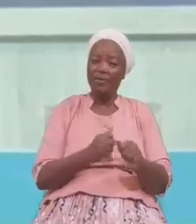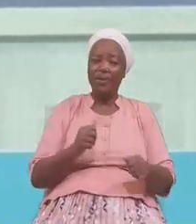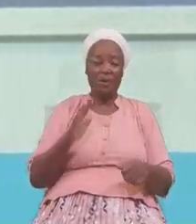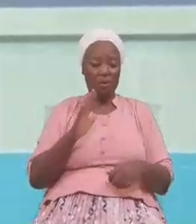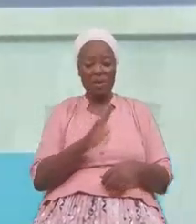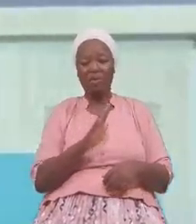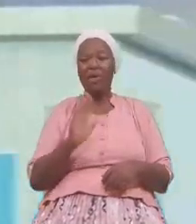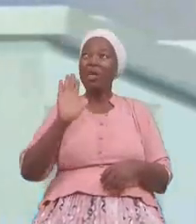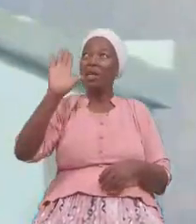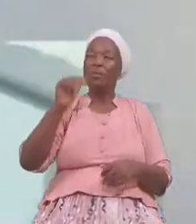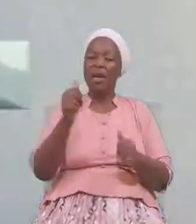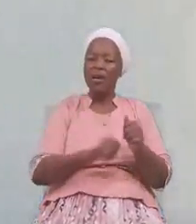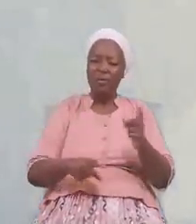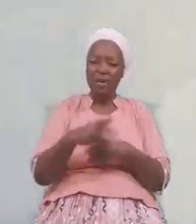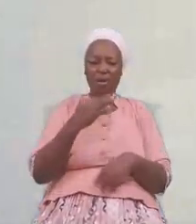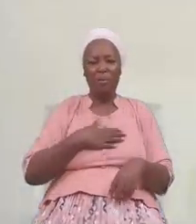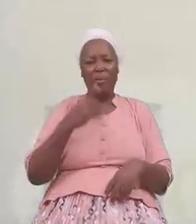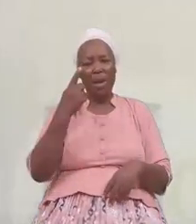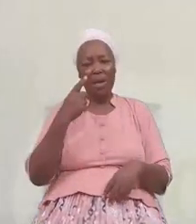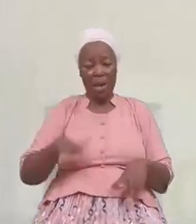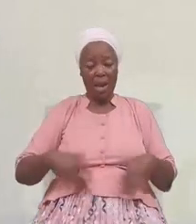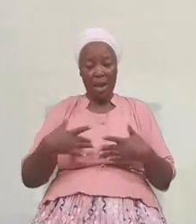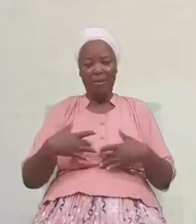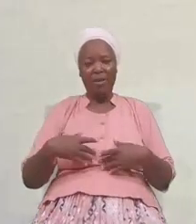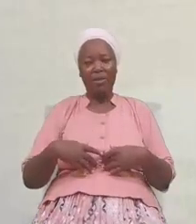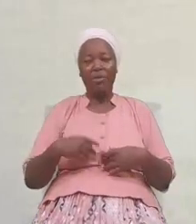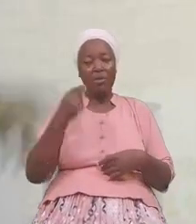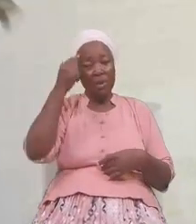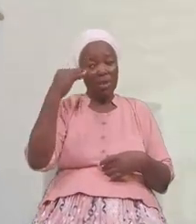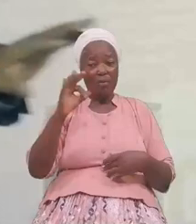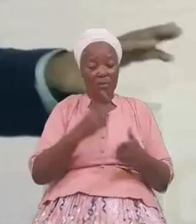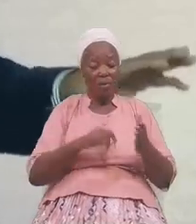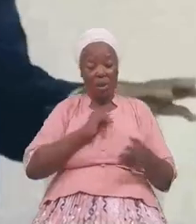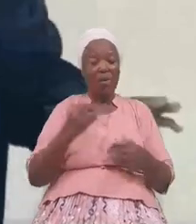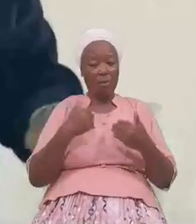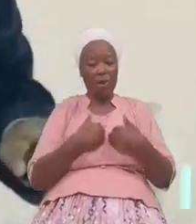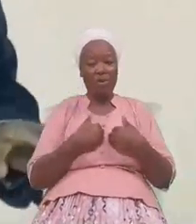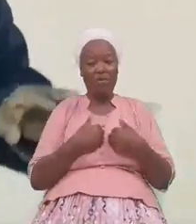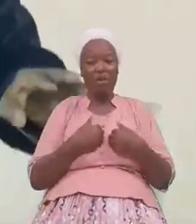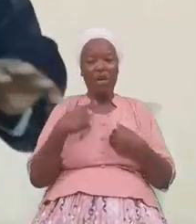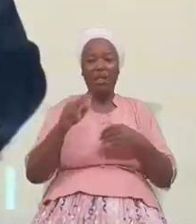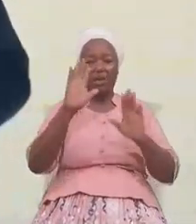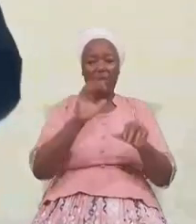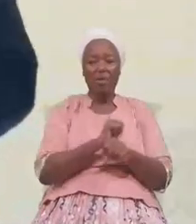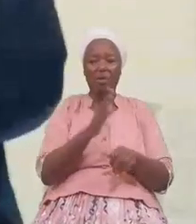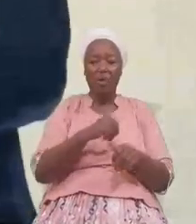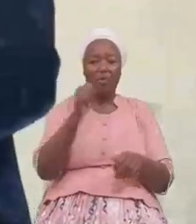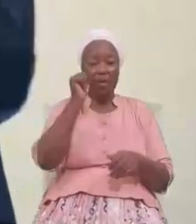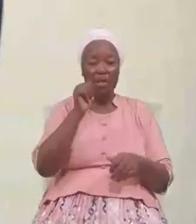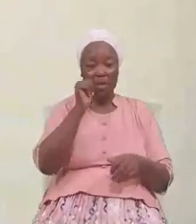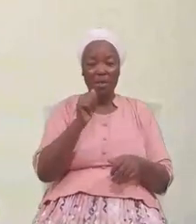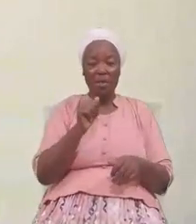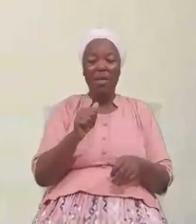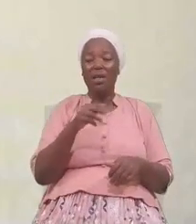vie, imaginez ce que je peux avoir. Les miracles de chaque jour, imaginez